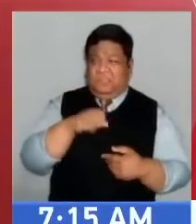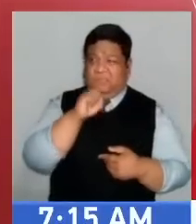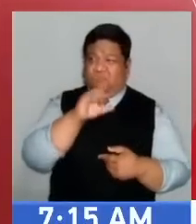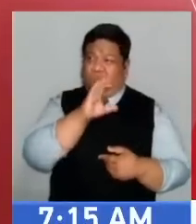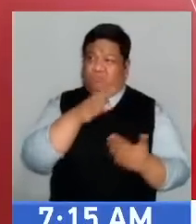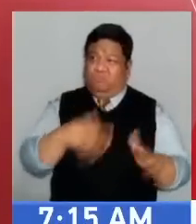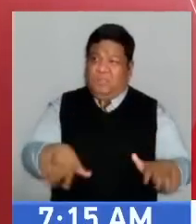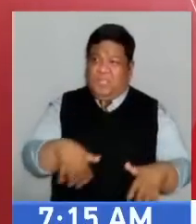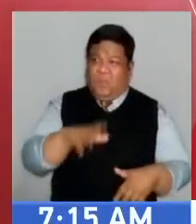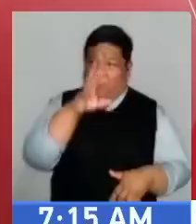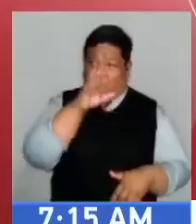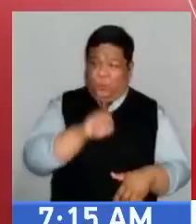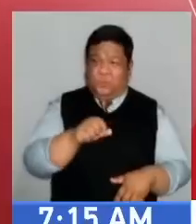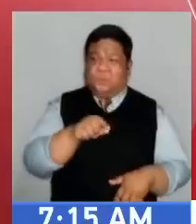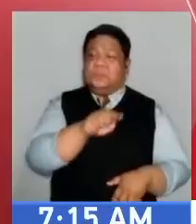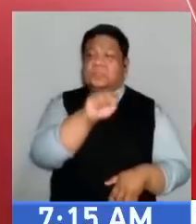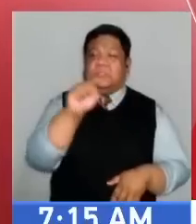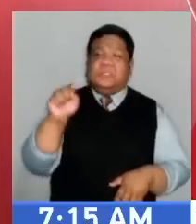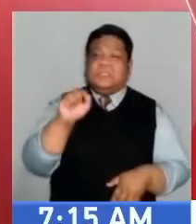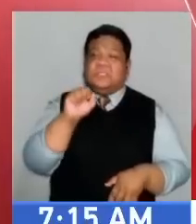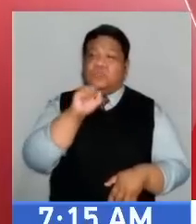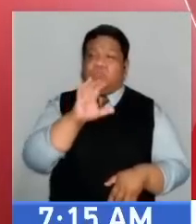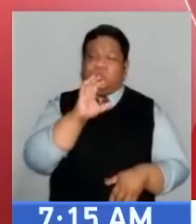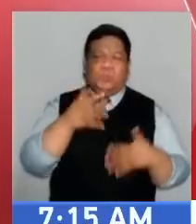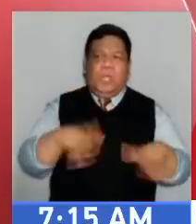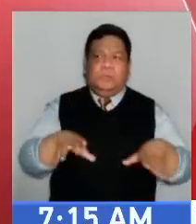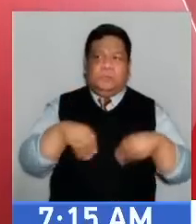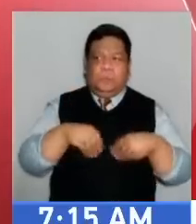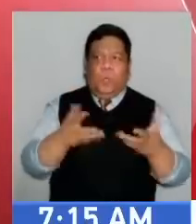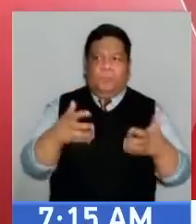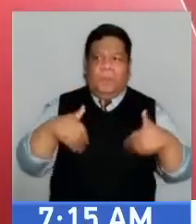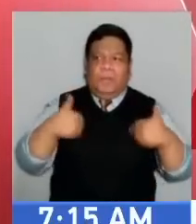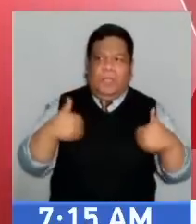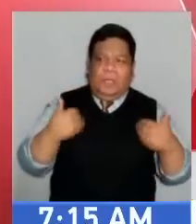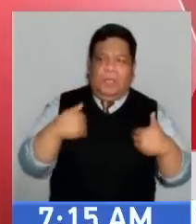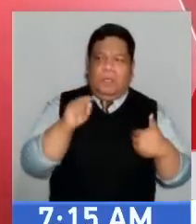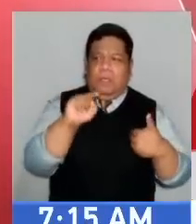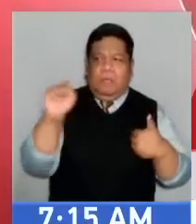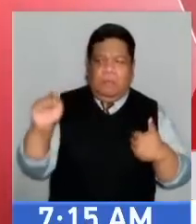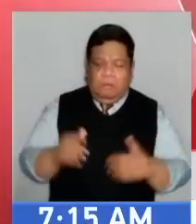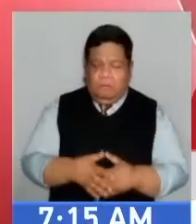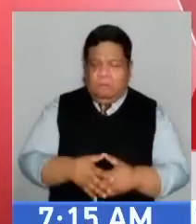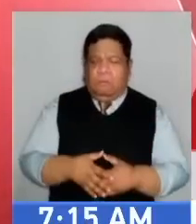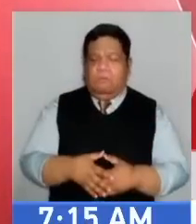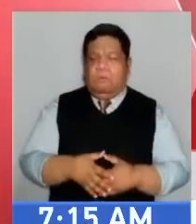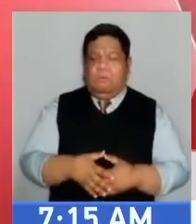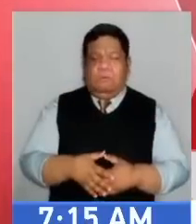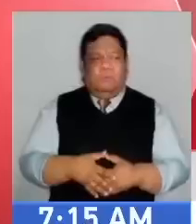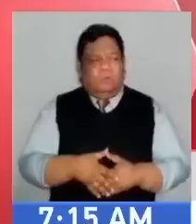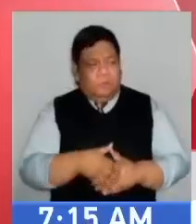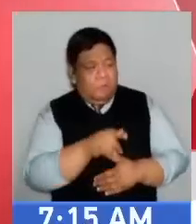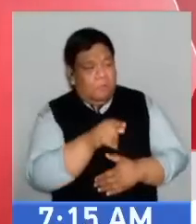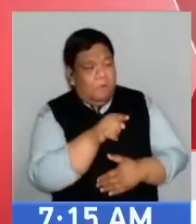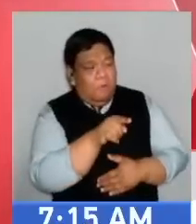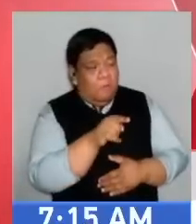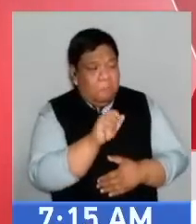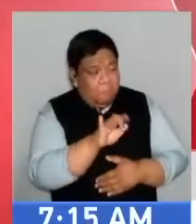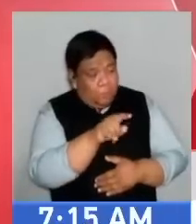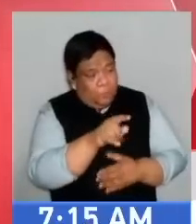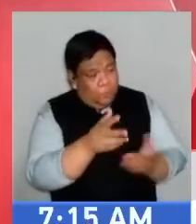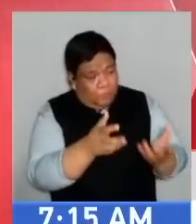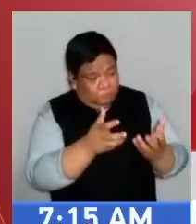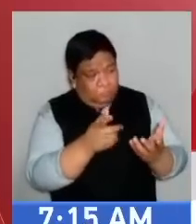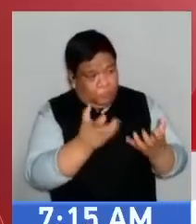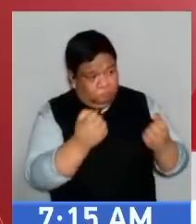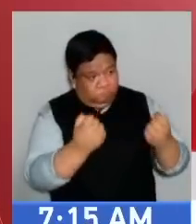nilang tanggapin. Gusto nila yung mga bata. Okay. Kasi, pero kung kayo lang po, gusto nyo sana magmaneho pa? Opo. Siguro.